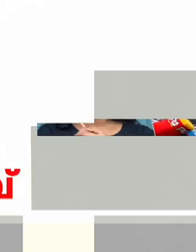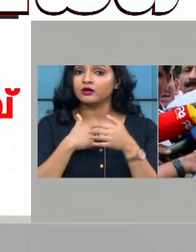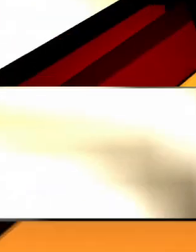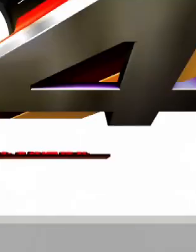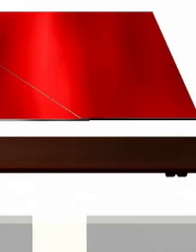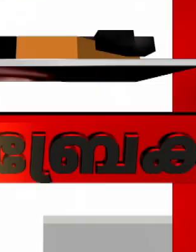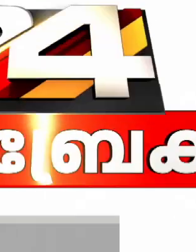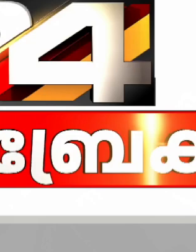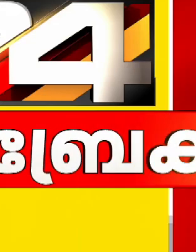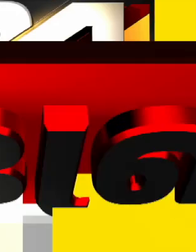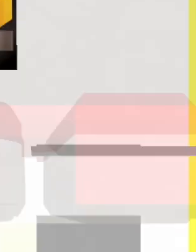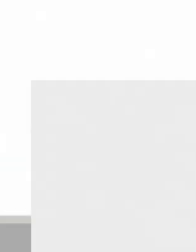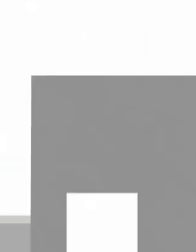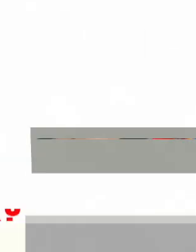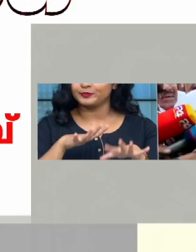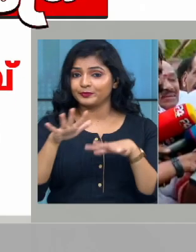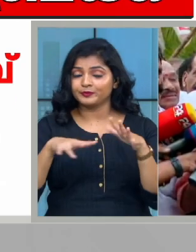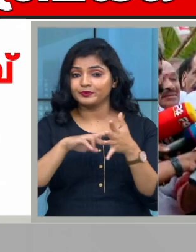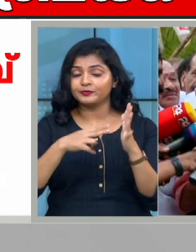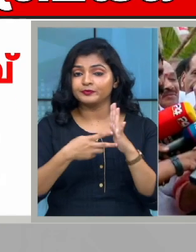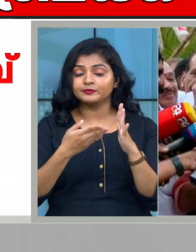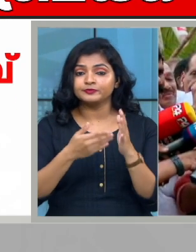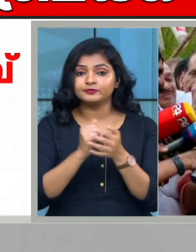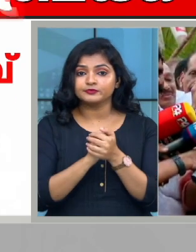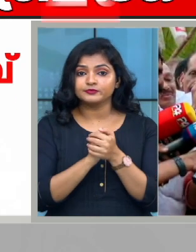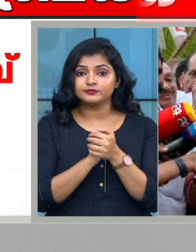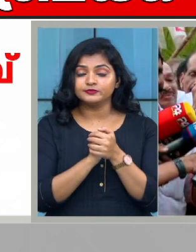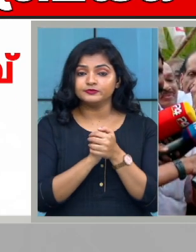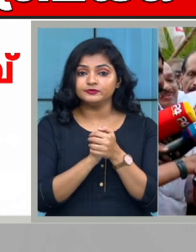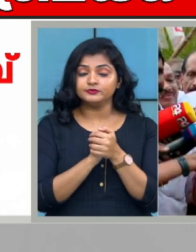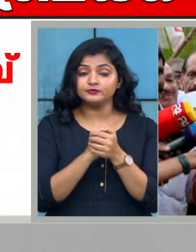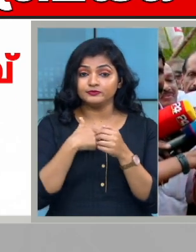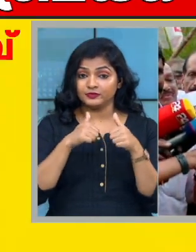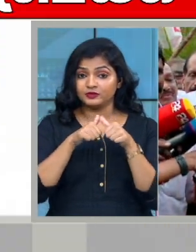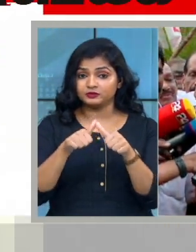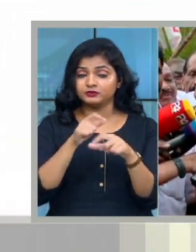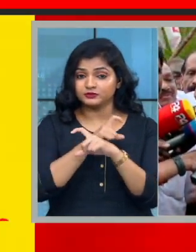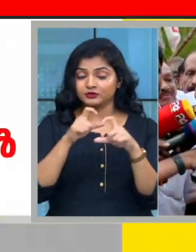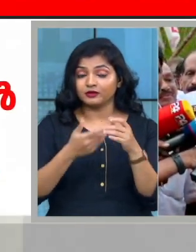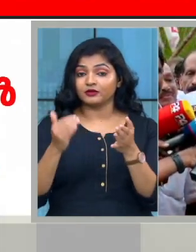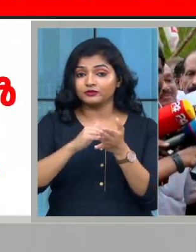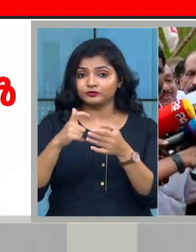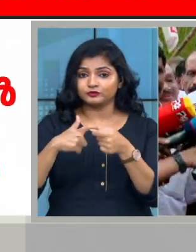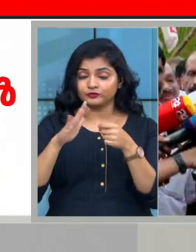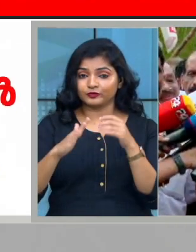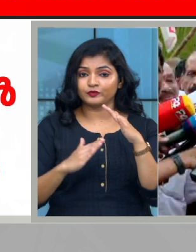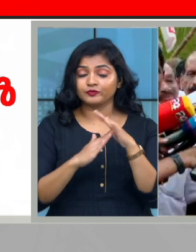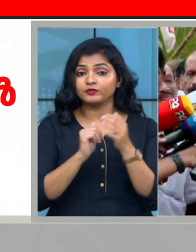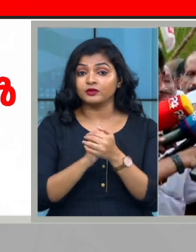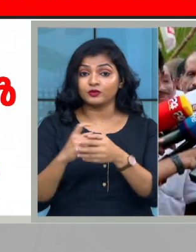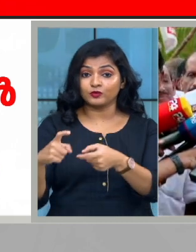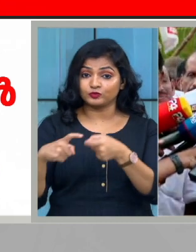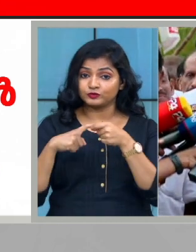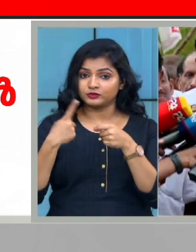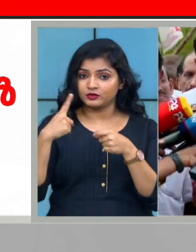പറയിപ്പിക്കാൻ. അതുകൊണ്ട് അതല്ല, ഞാനത് പൂർത്തിയാക്കട്ടെ. ഞാനത് പൂർത്തിയാക്കണമല്ലോ. കാരണം നിങ്ങൾക്ക് ചോദിക്കാനുള്ള അവകാശം പോലെ എനിക്ക് മറുപടി